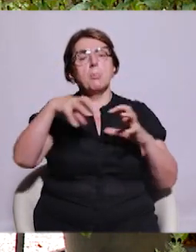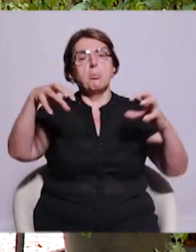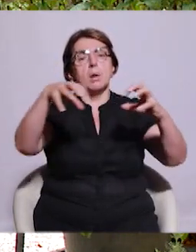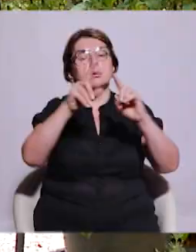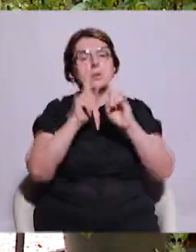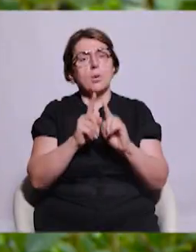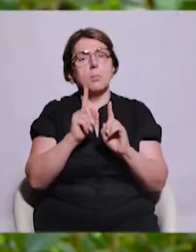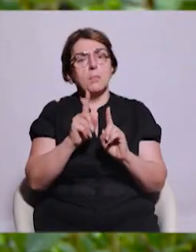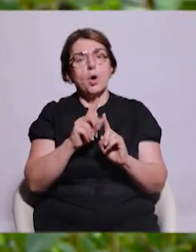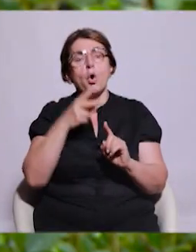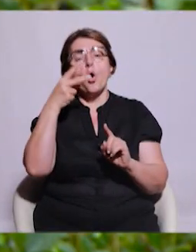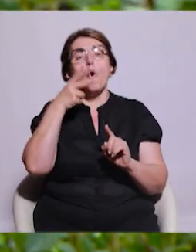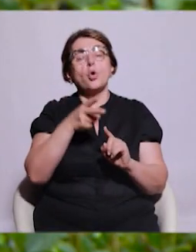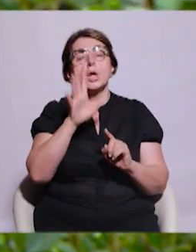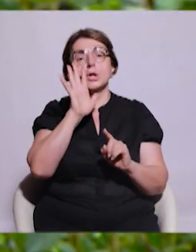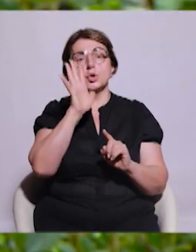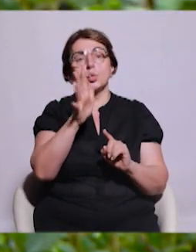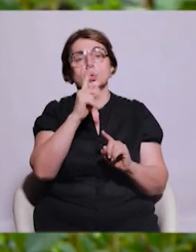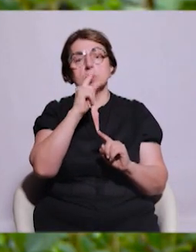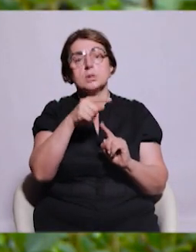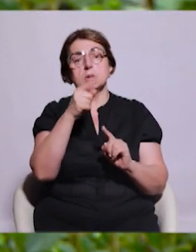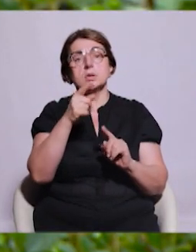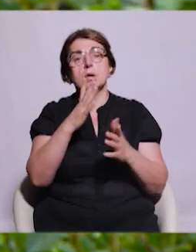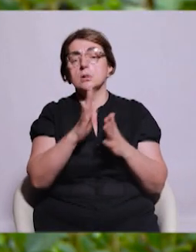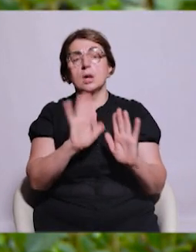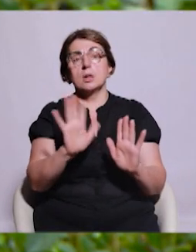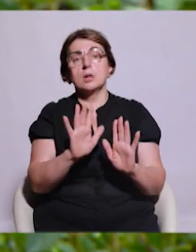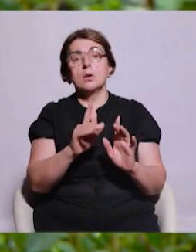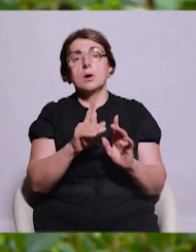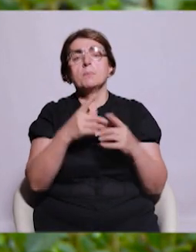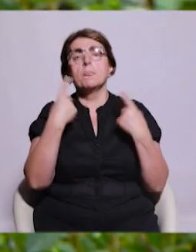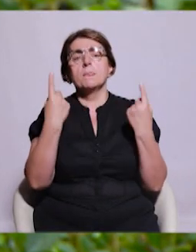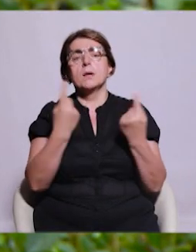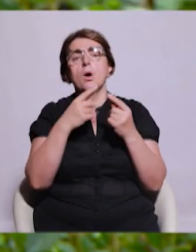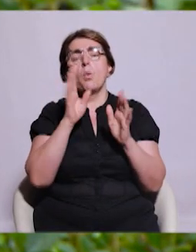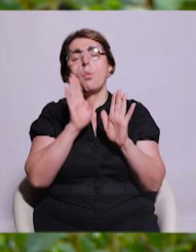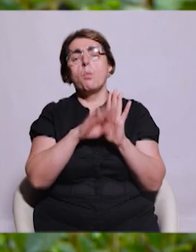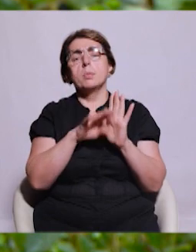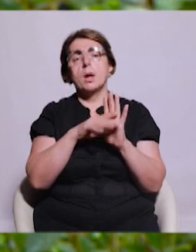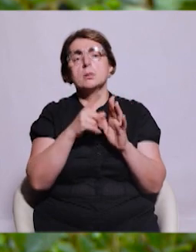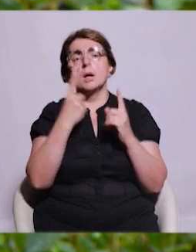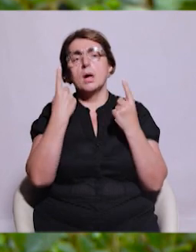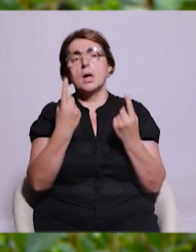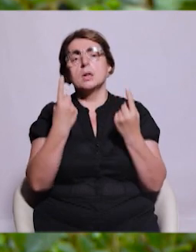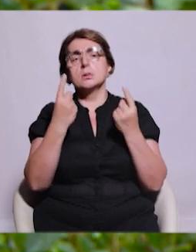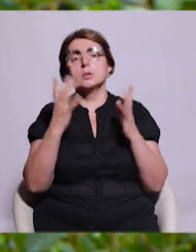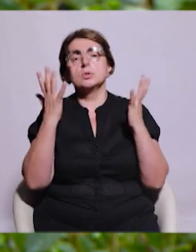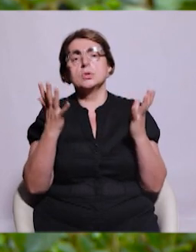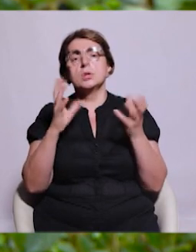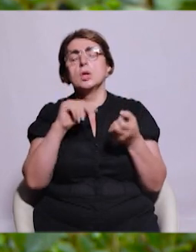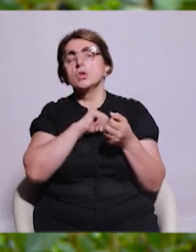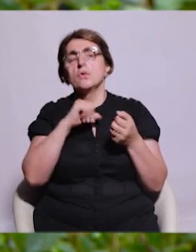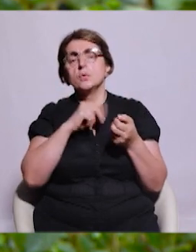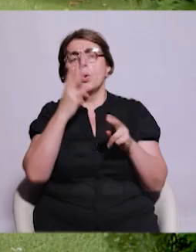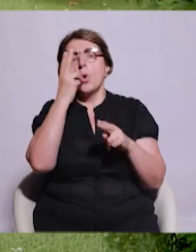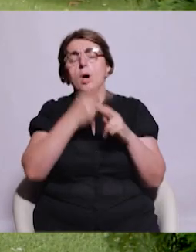იყო. მაგრამ 2005 წელს დადგინდა, რომ ის პლანეტა კი არა, უბრალოდ მზის სისტემაში შემავალი ერთ-ერთი დიდი